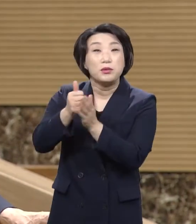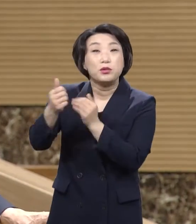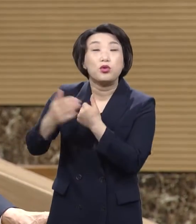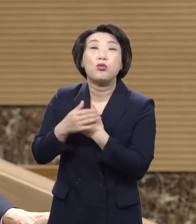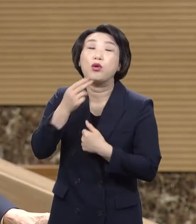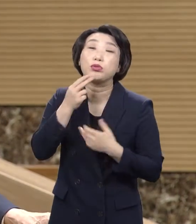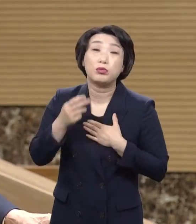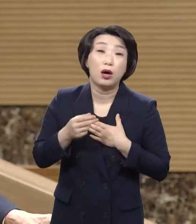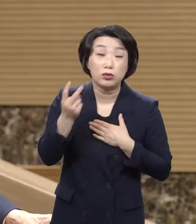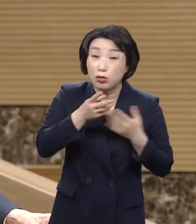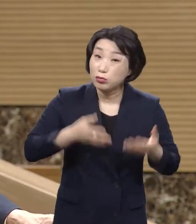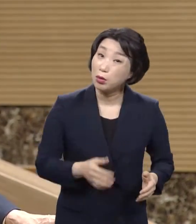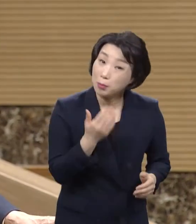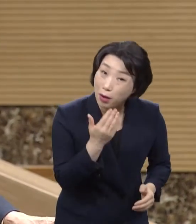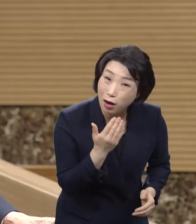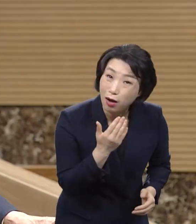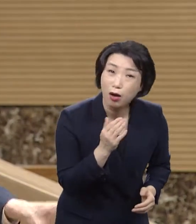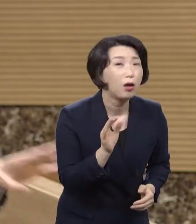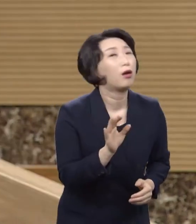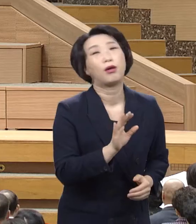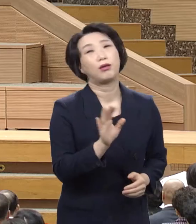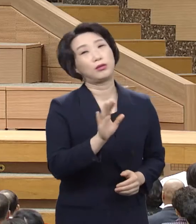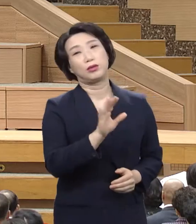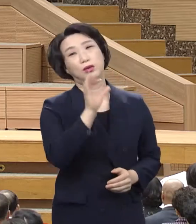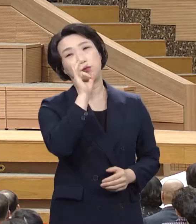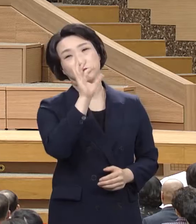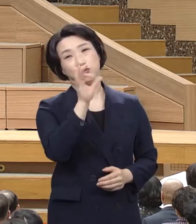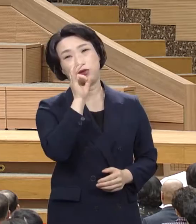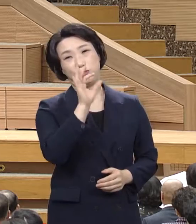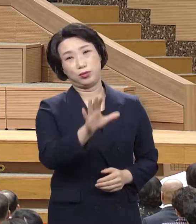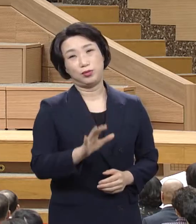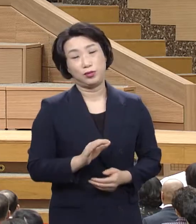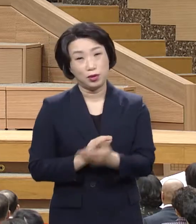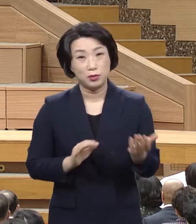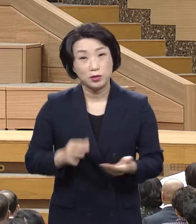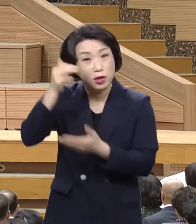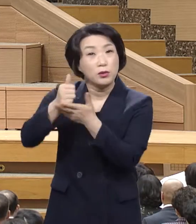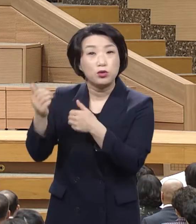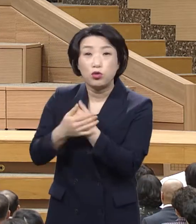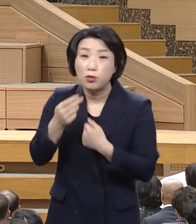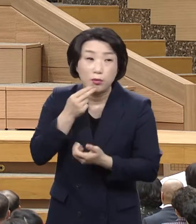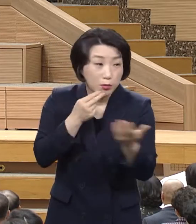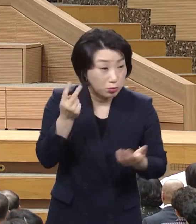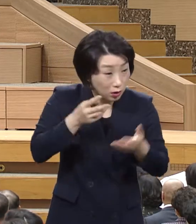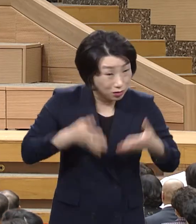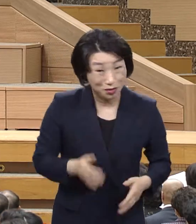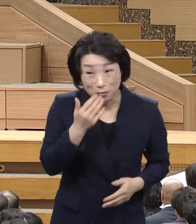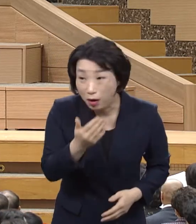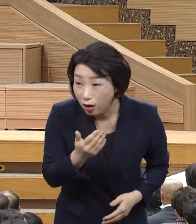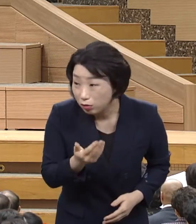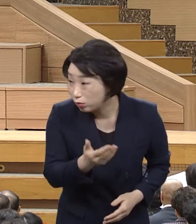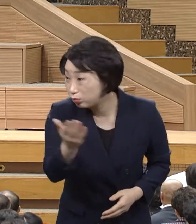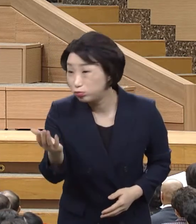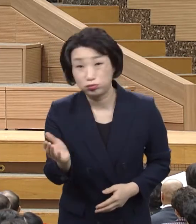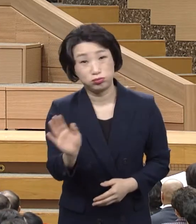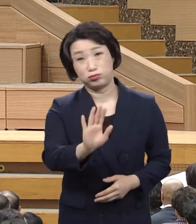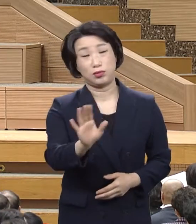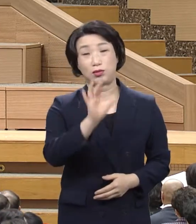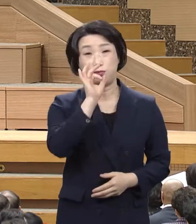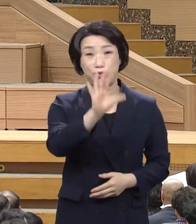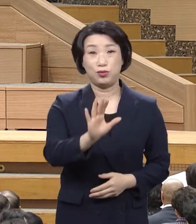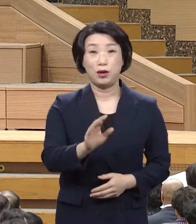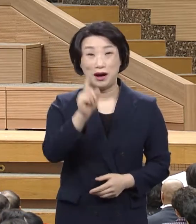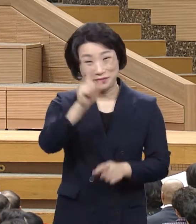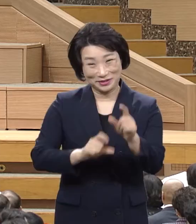아니고는 거듭날 재간이 있나? 응? 거듭날 재간이 있냐 이 말이에요. 성령이 아니고는.